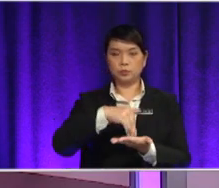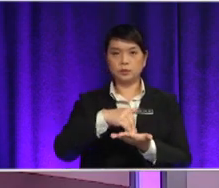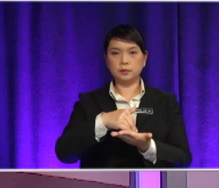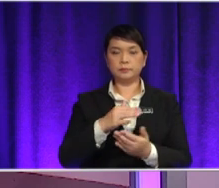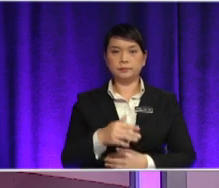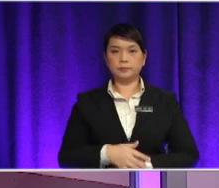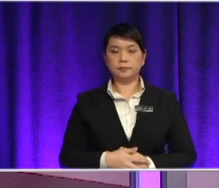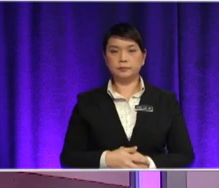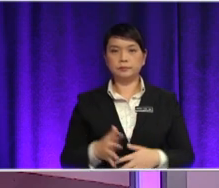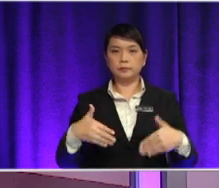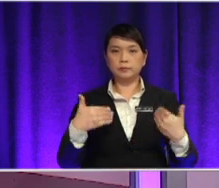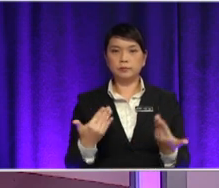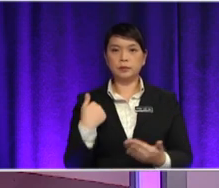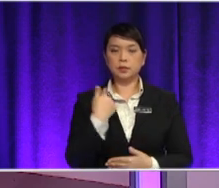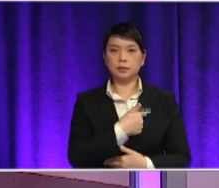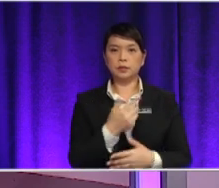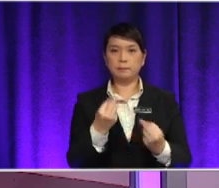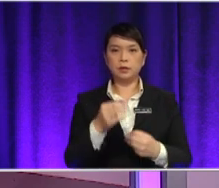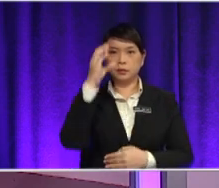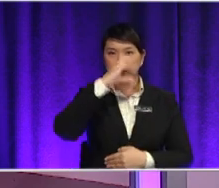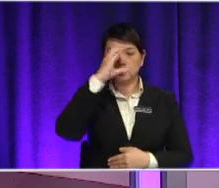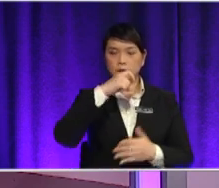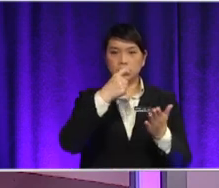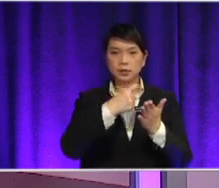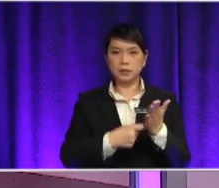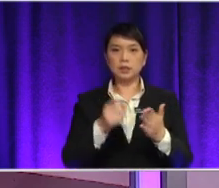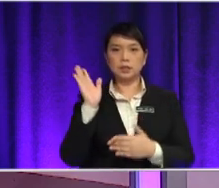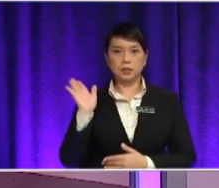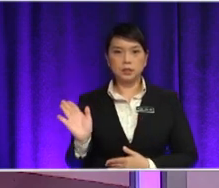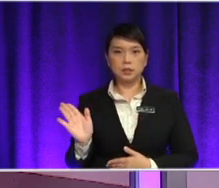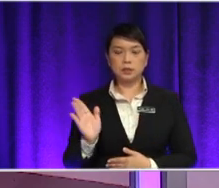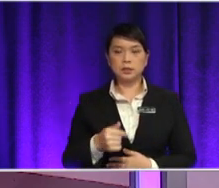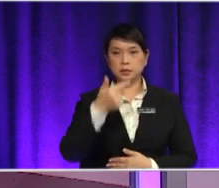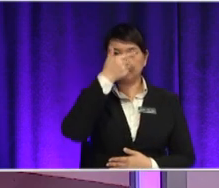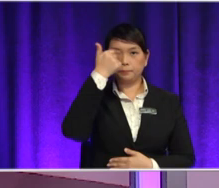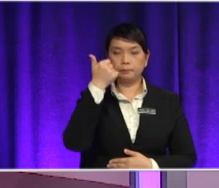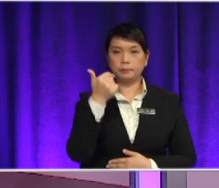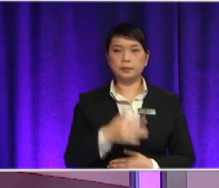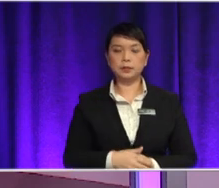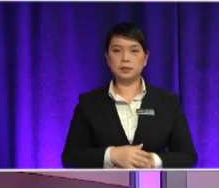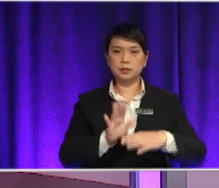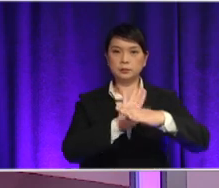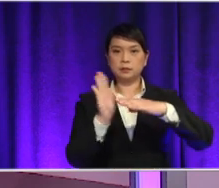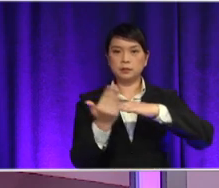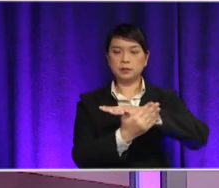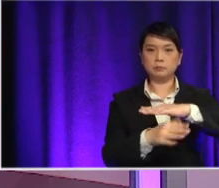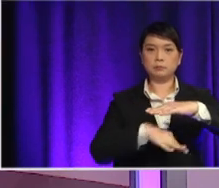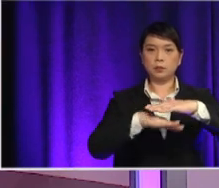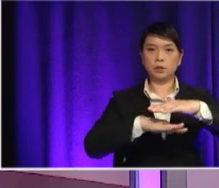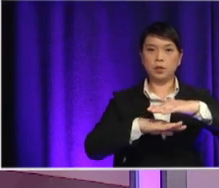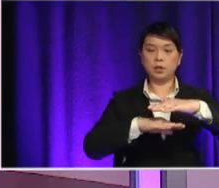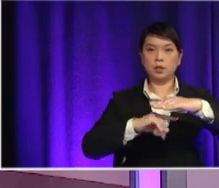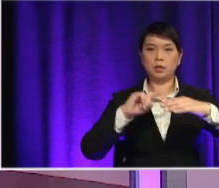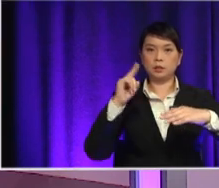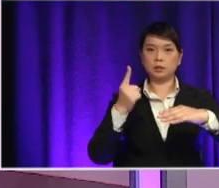nak mencari nilai di sini? Sebab di sini sempadan bawah atau had bawah kita ada 145.